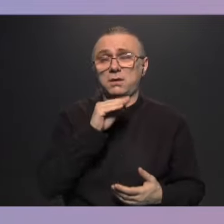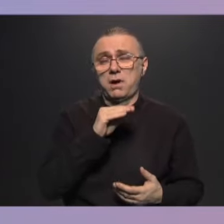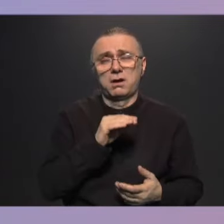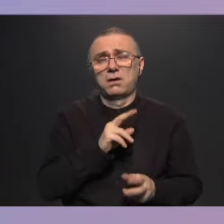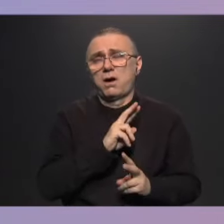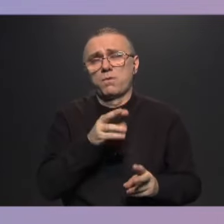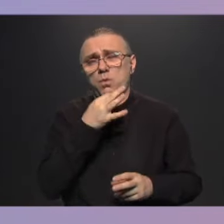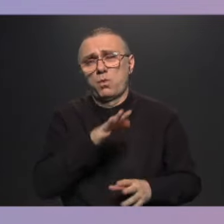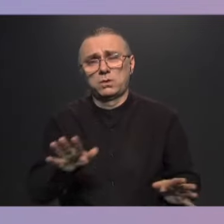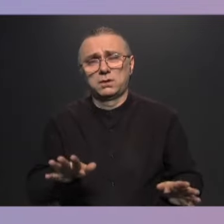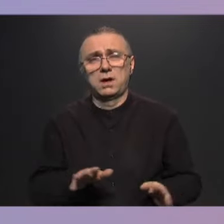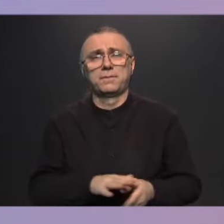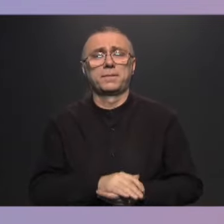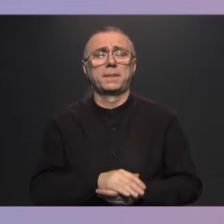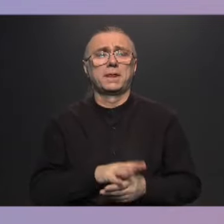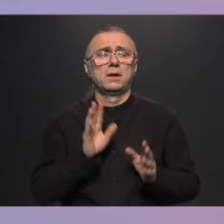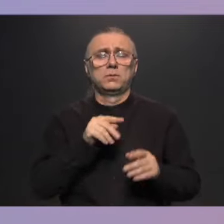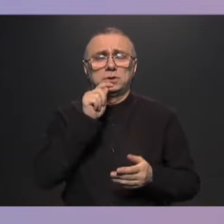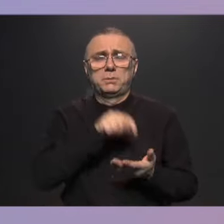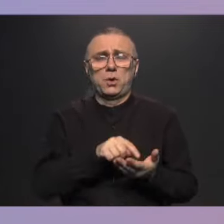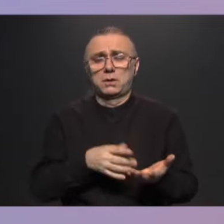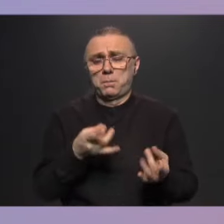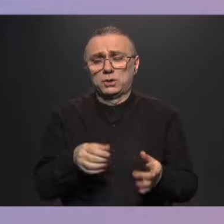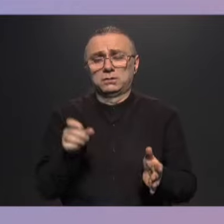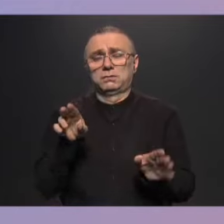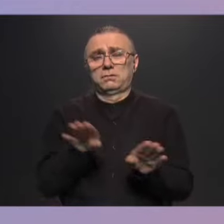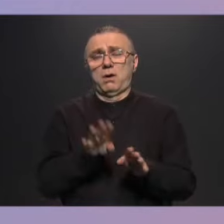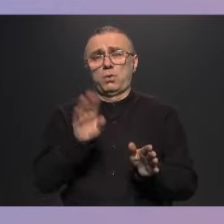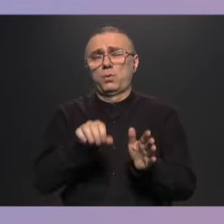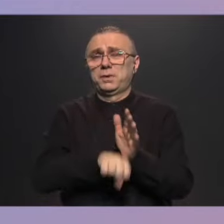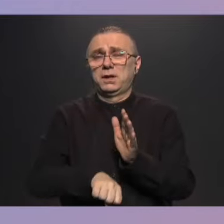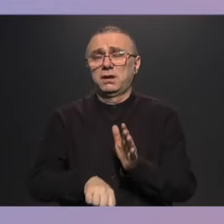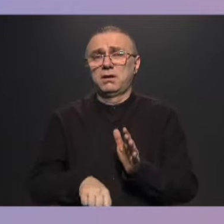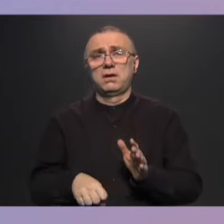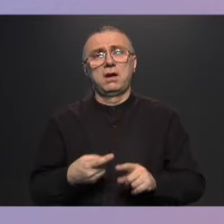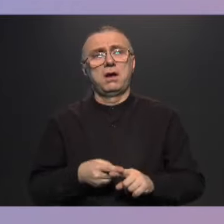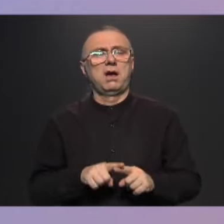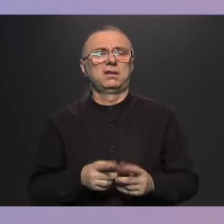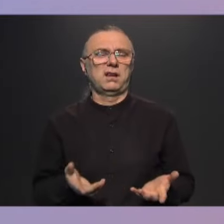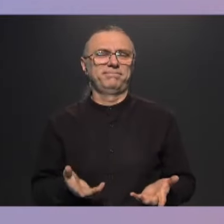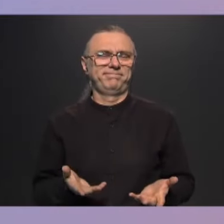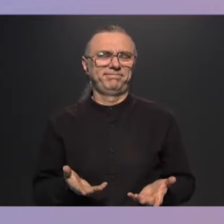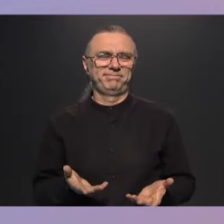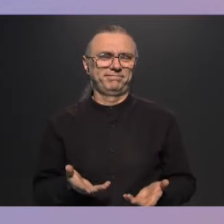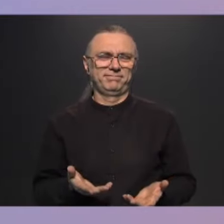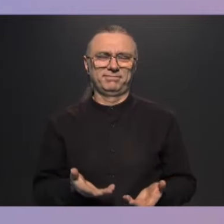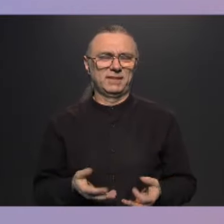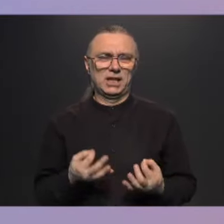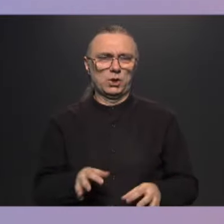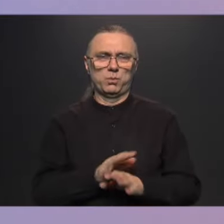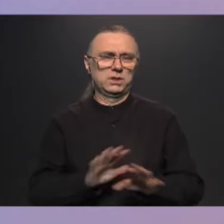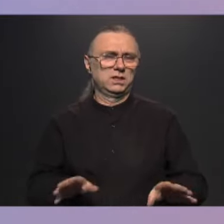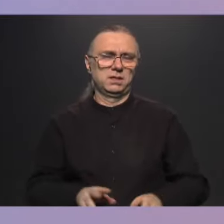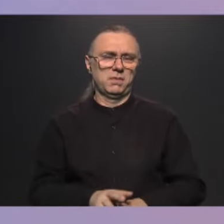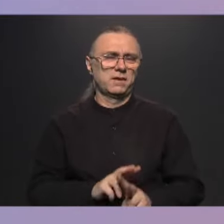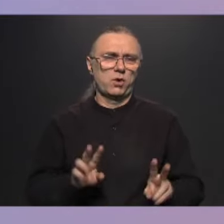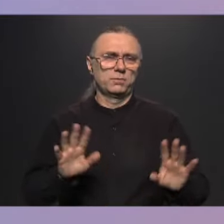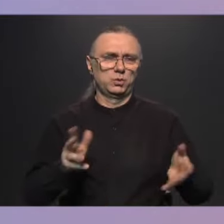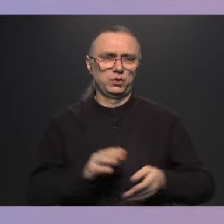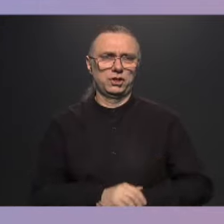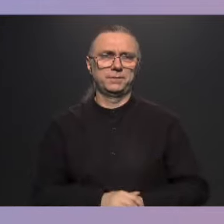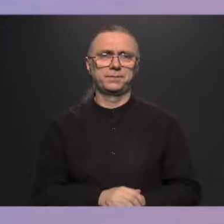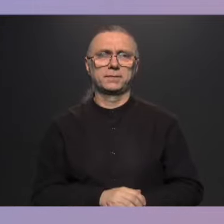угодно, да хоть цыпленка, просто так. Ну, это, конечно, просто мерзко и, ну, и недопустимо ни в коем случае. Это говорит о том,